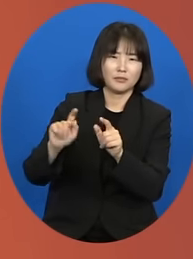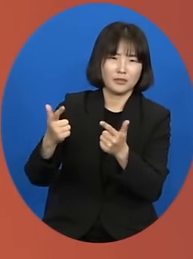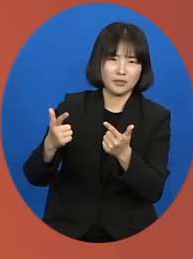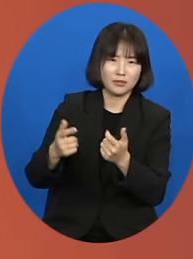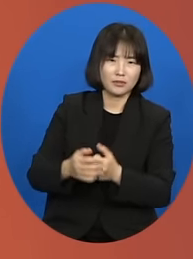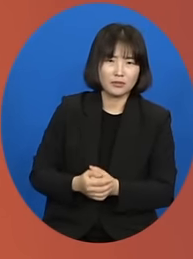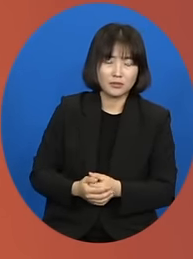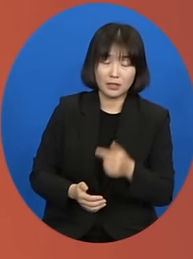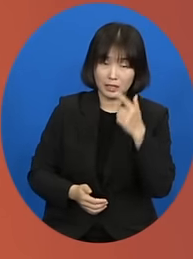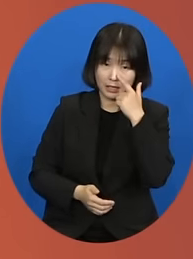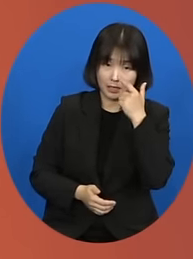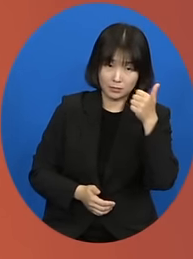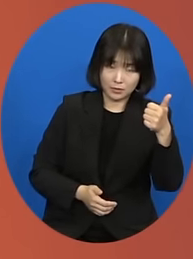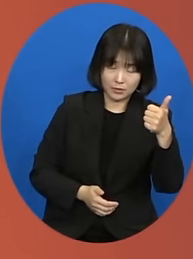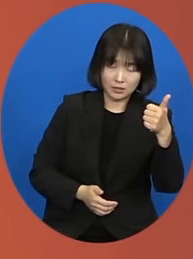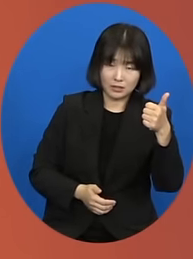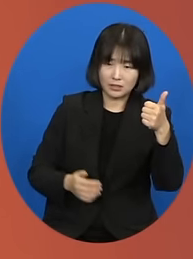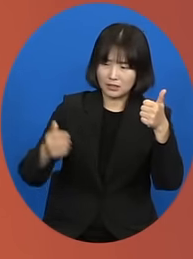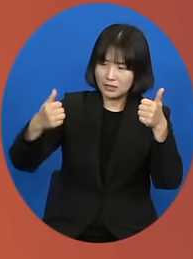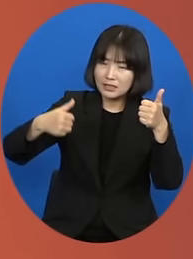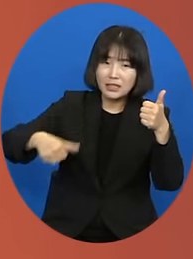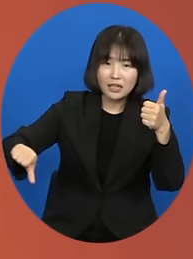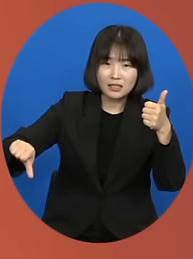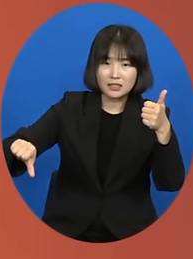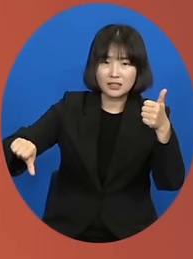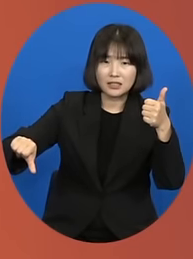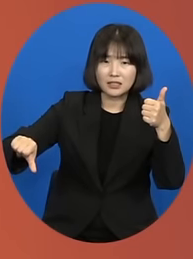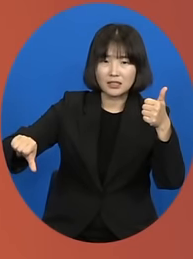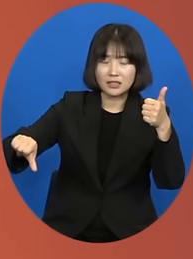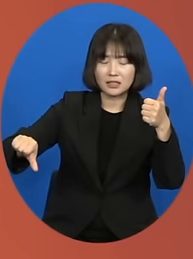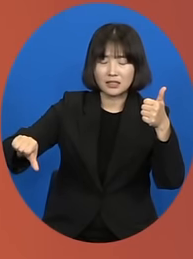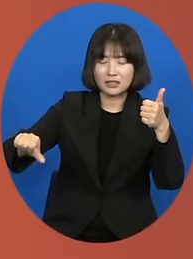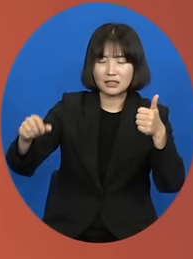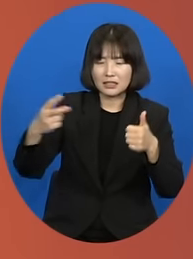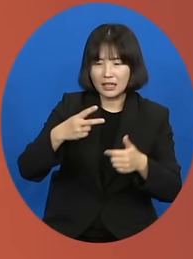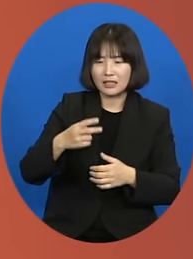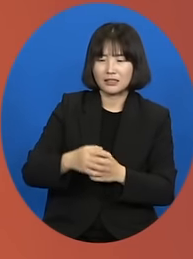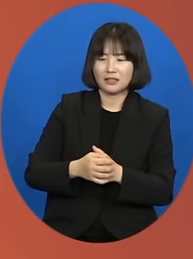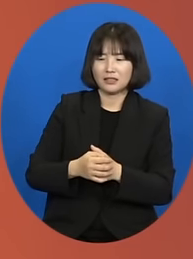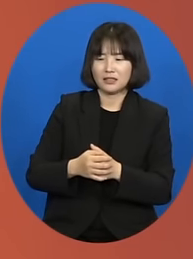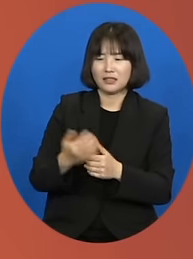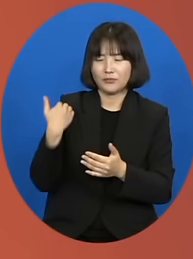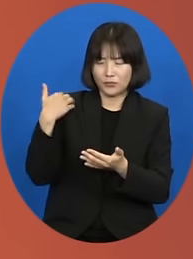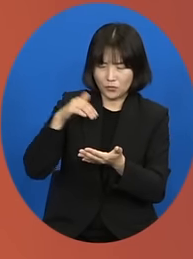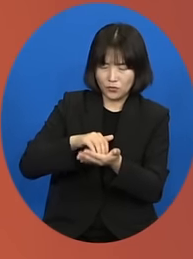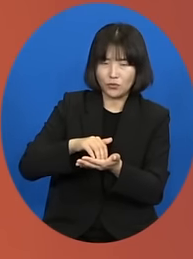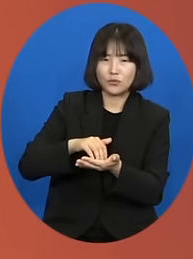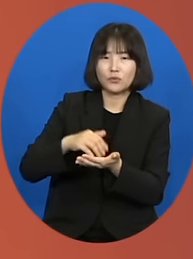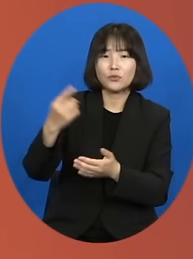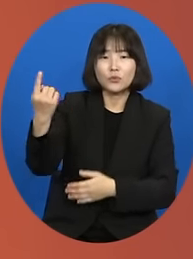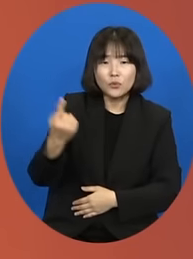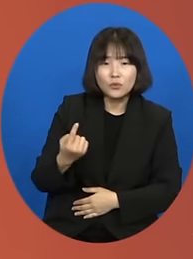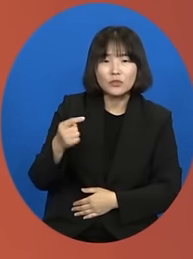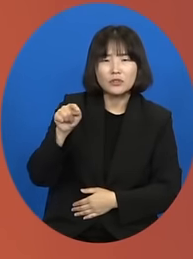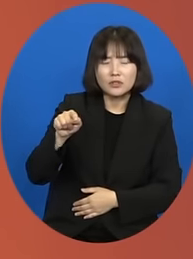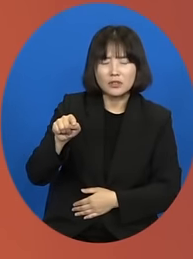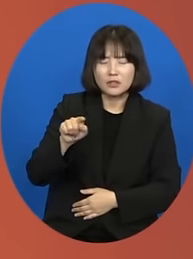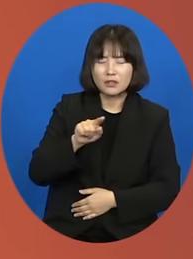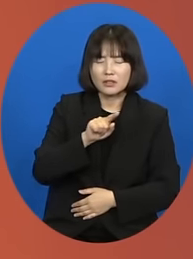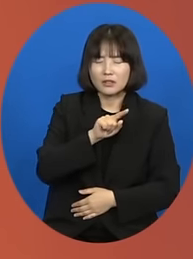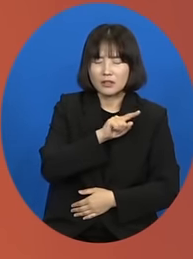아버지에게는 그 아들이 다시 자기 아들의 자리로 돌아오는 것, 이것이